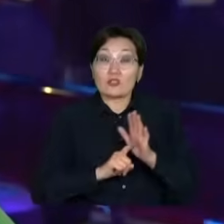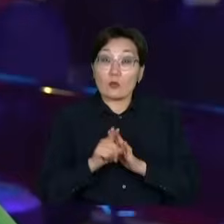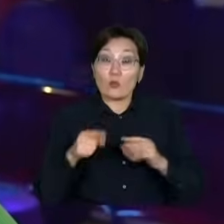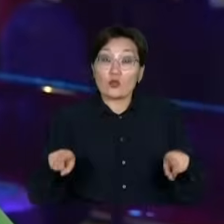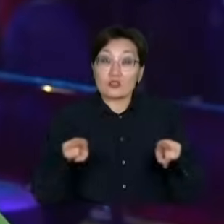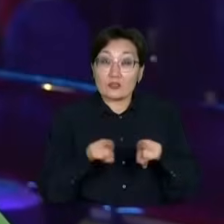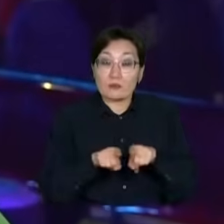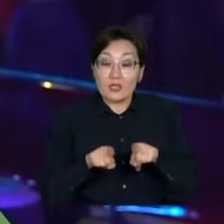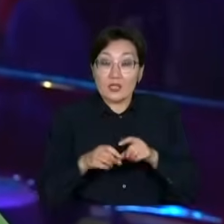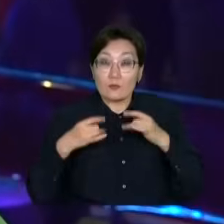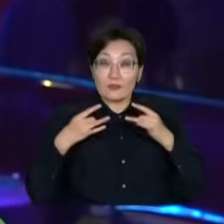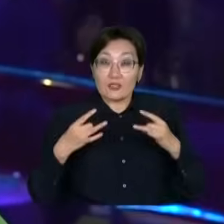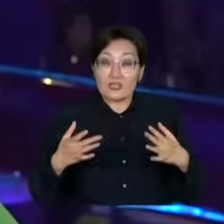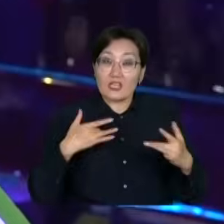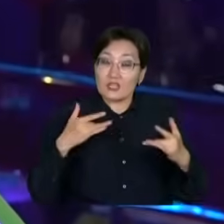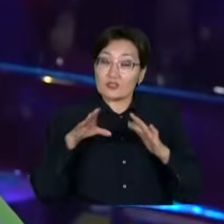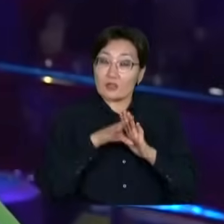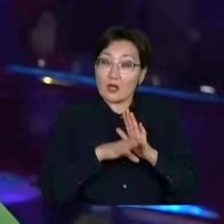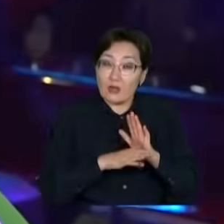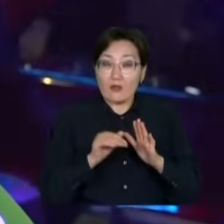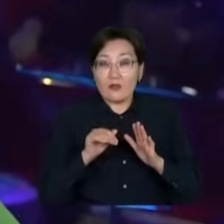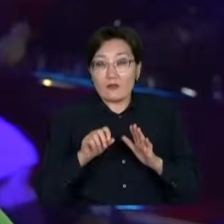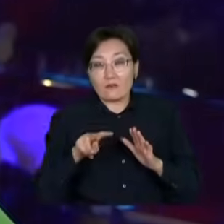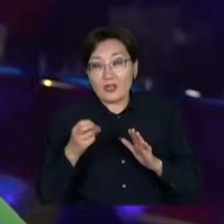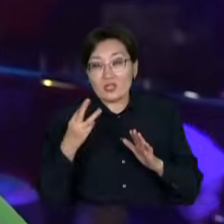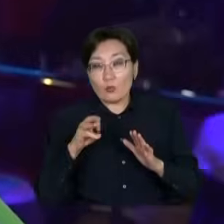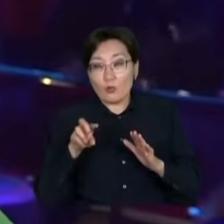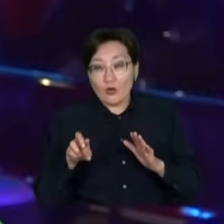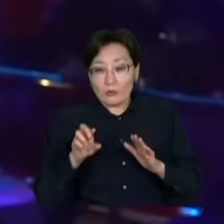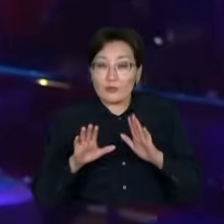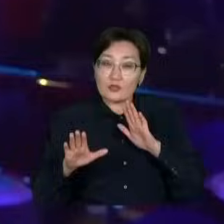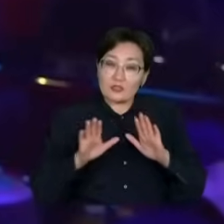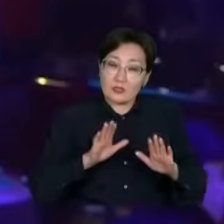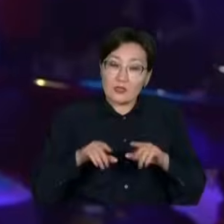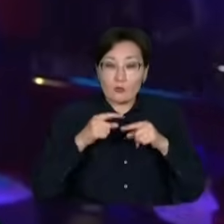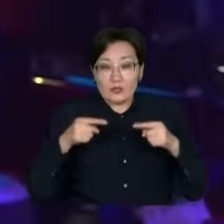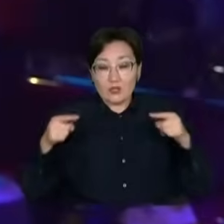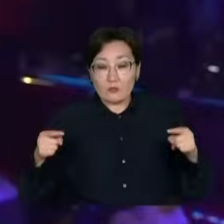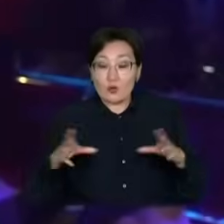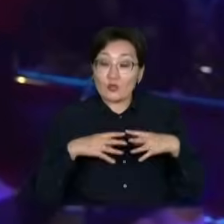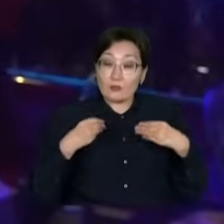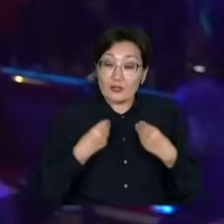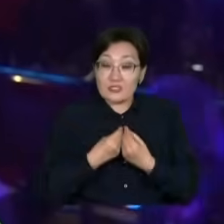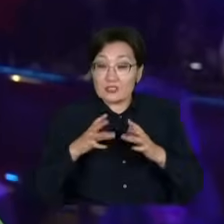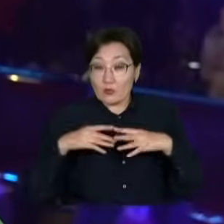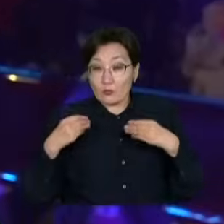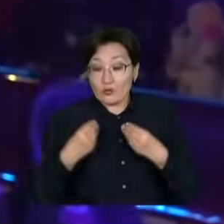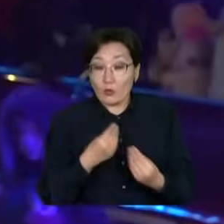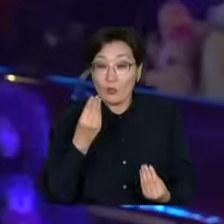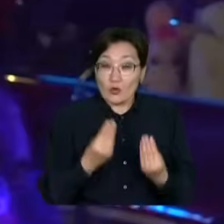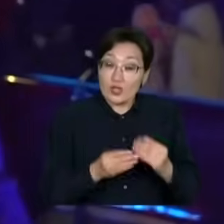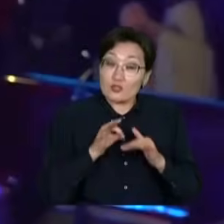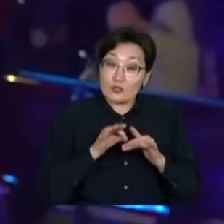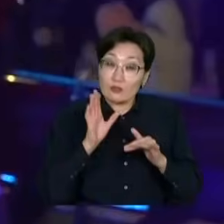осындай мерекелік концерттер, флешмобтар, көрмелер, тағы басқа отбасылық ойындар ұйымдастырылатын